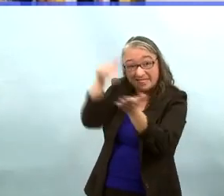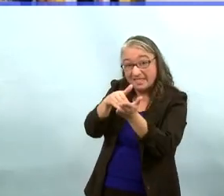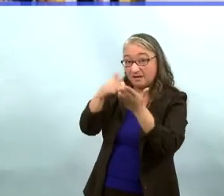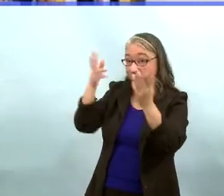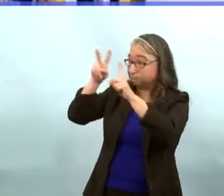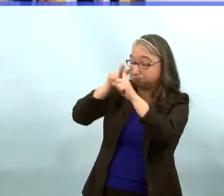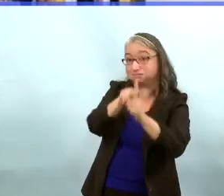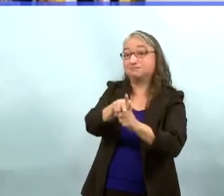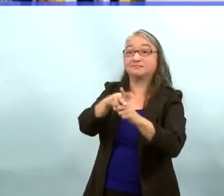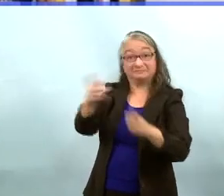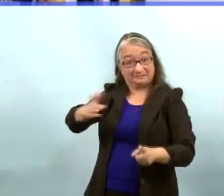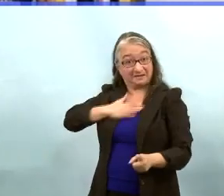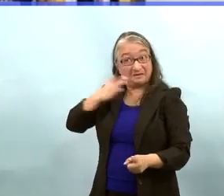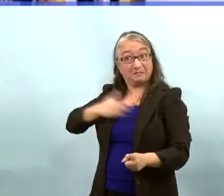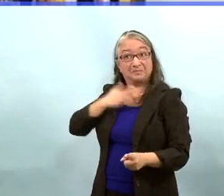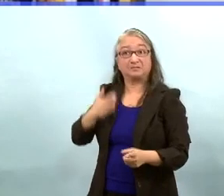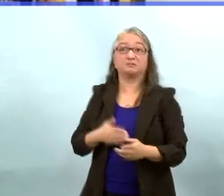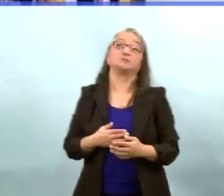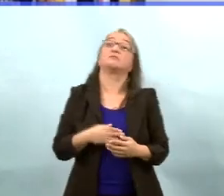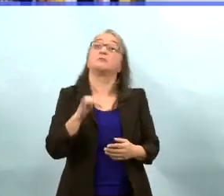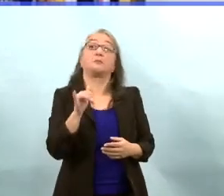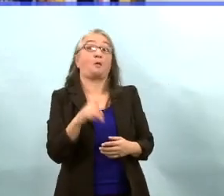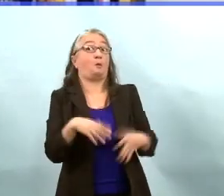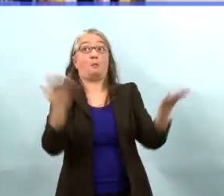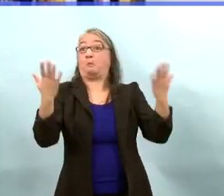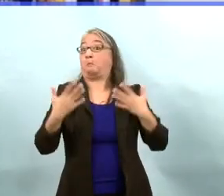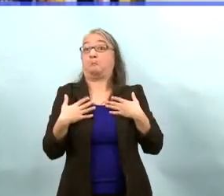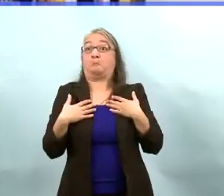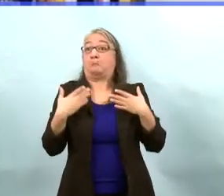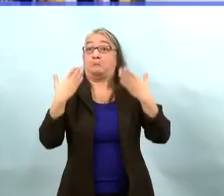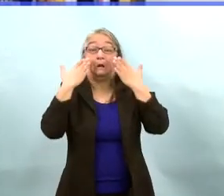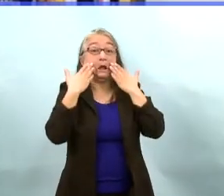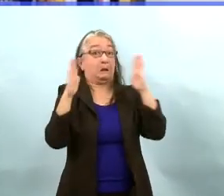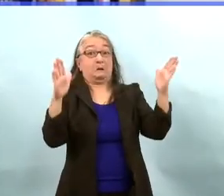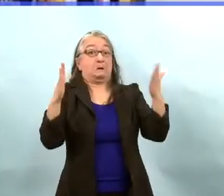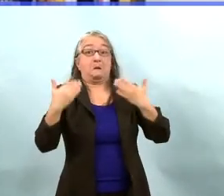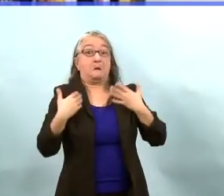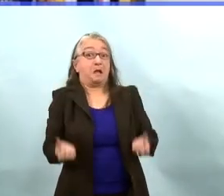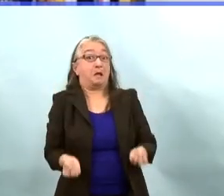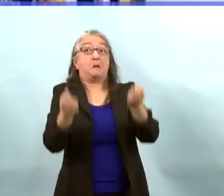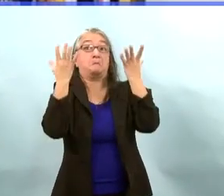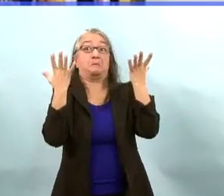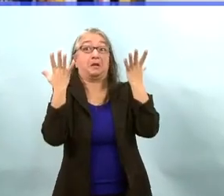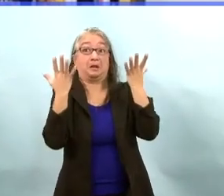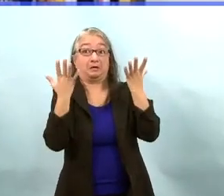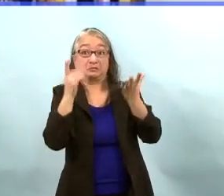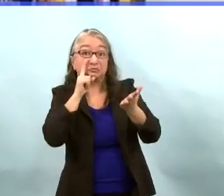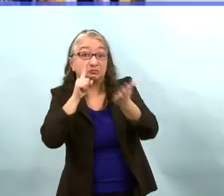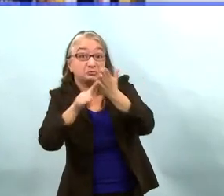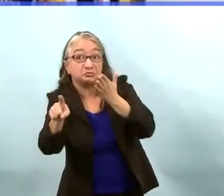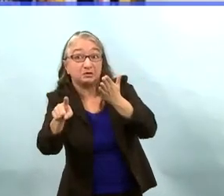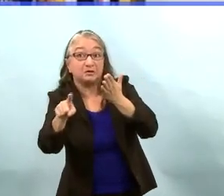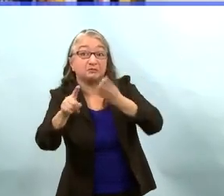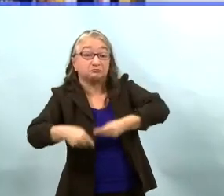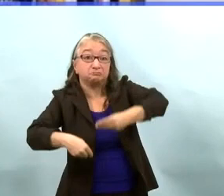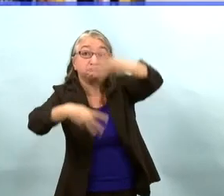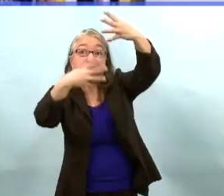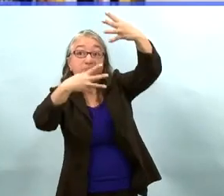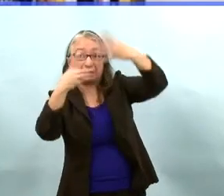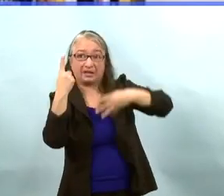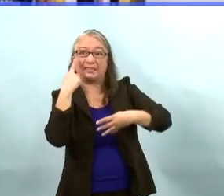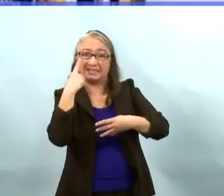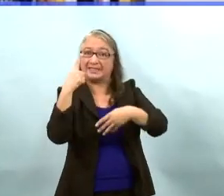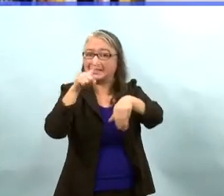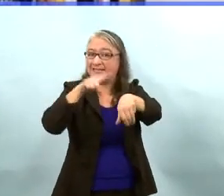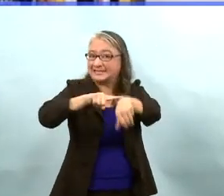On n'était pas sûr du tout à quoi s'attendre, mais j'étais vraiment très excitée d'entendre que dans les quelques premières heures ce